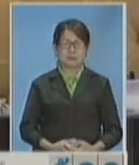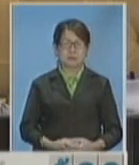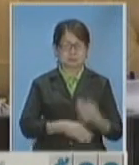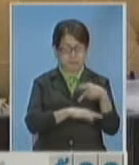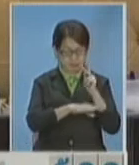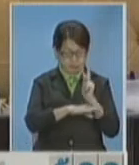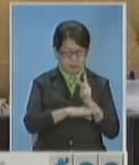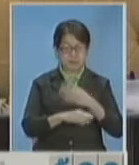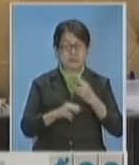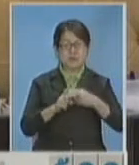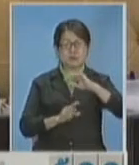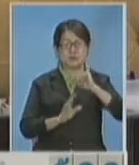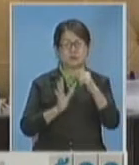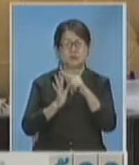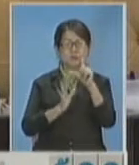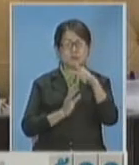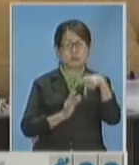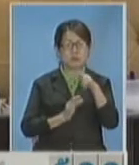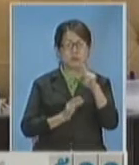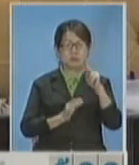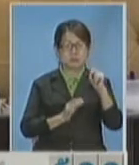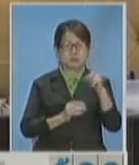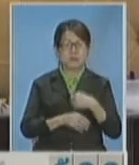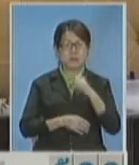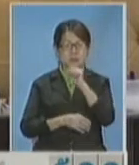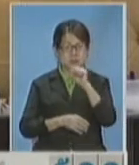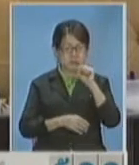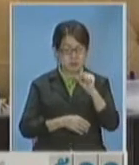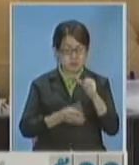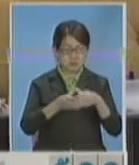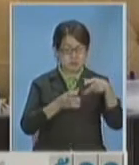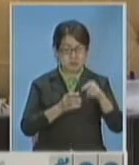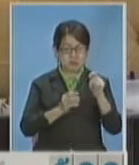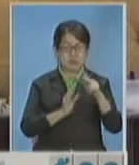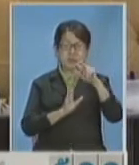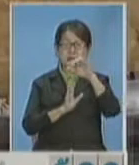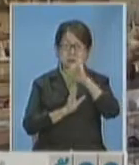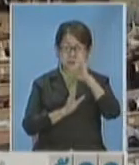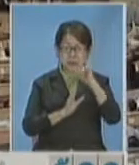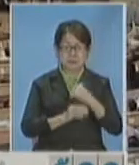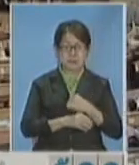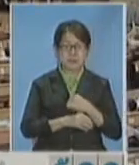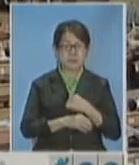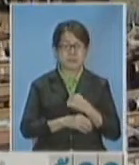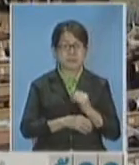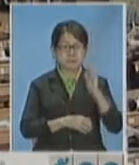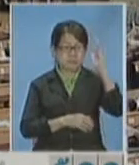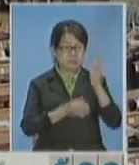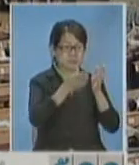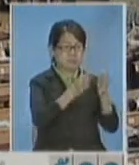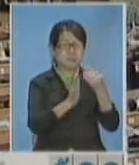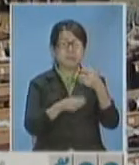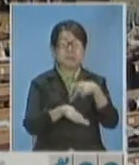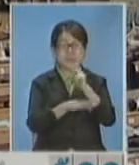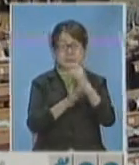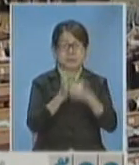ท่านประธานที่เคารพผมจุลพันธ์อมรนิวัฒน์สมาชิกสภาผู้แทนราษฎรเพื่อไทยเชียงใหม่ขอประท้วงท่านประธานตามข้อ8